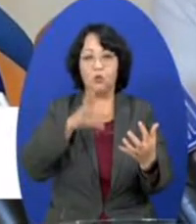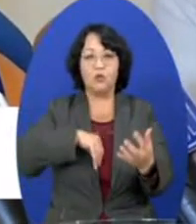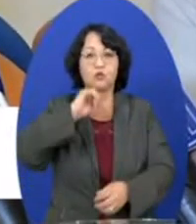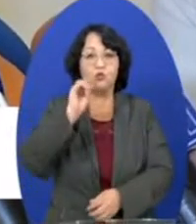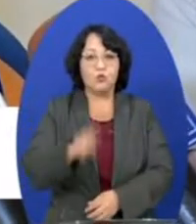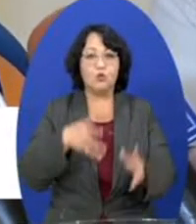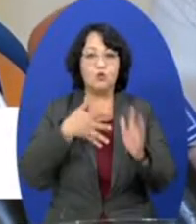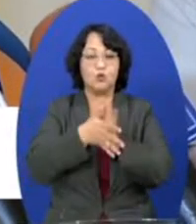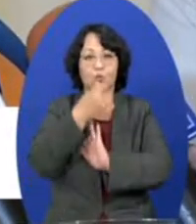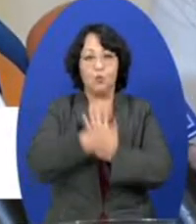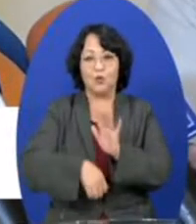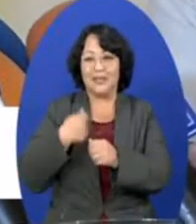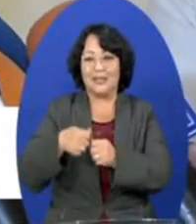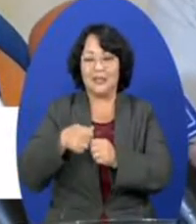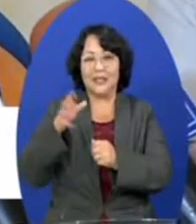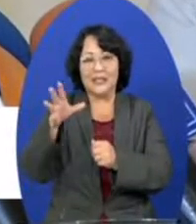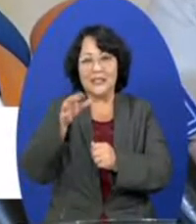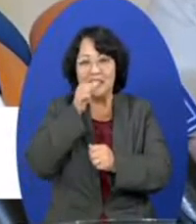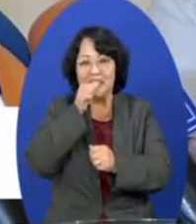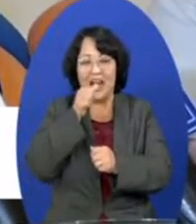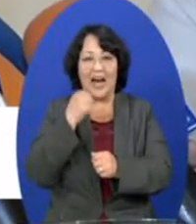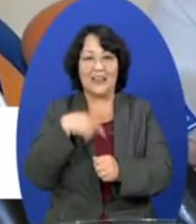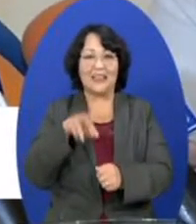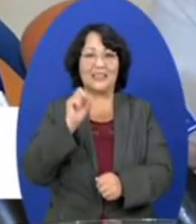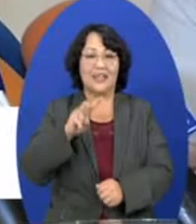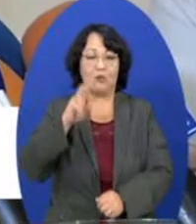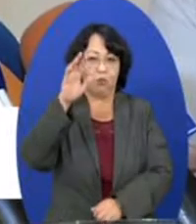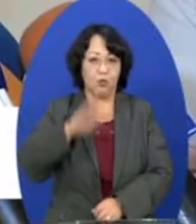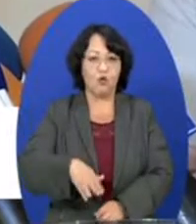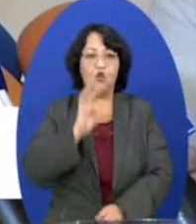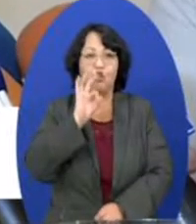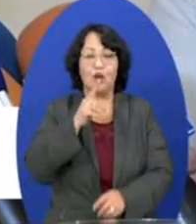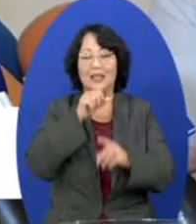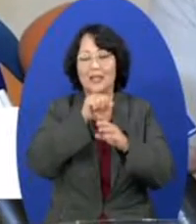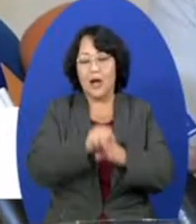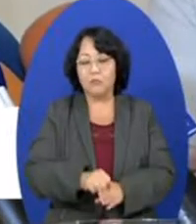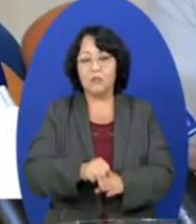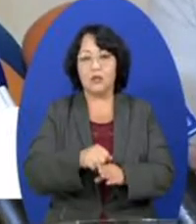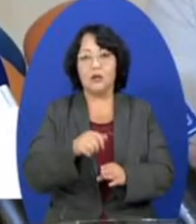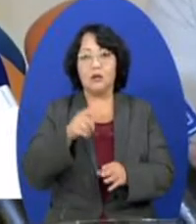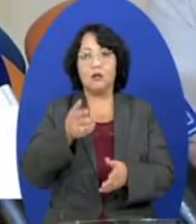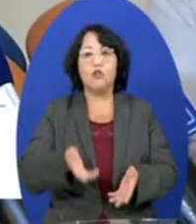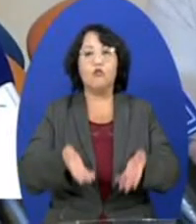төсвийн алдагдлыг бууруулах, үрийн дарамтыг бууруулах энэ шаардлагыг бид хэрэгжүүлэн тавина.